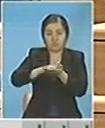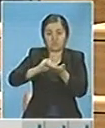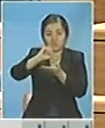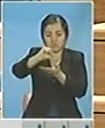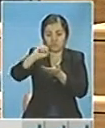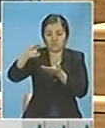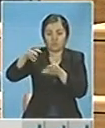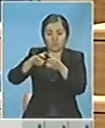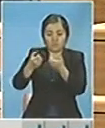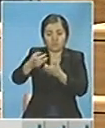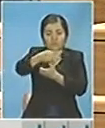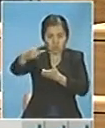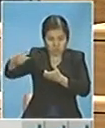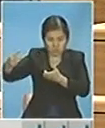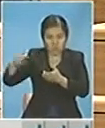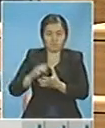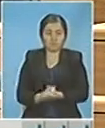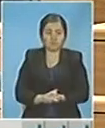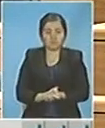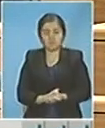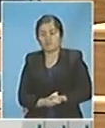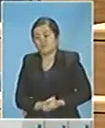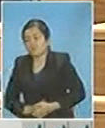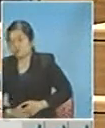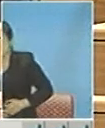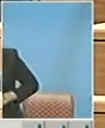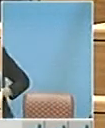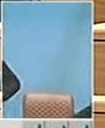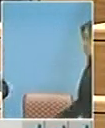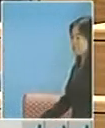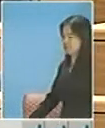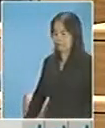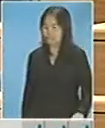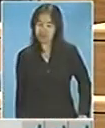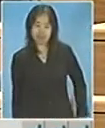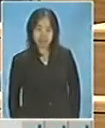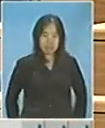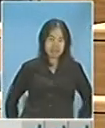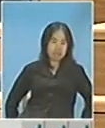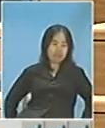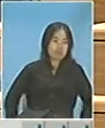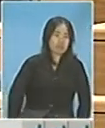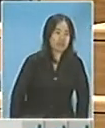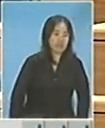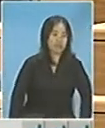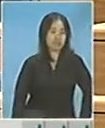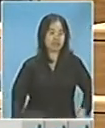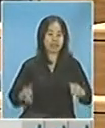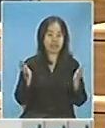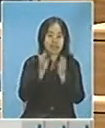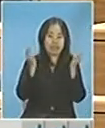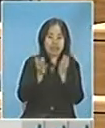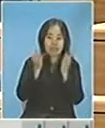สถานแห่งนี้เป็นอย่างยิ่งครับด้วยการสนับสนุนทุกวิถีทางทุกด้านทั้งด้านกำลังคนด้านกำ